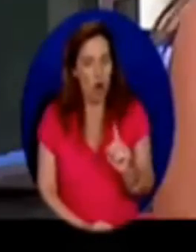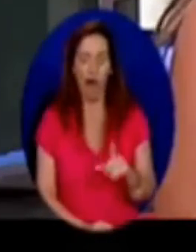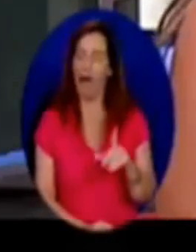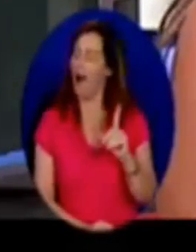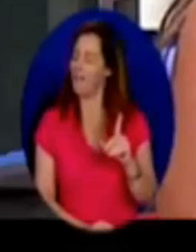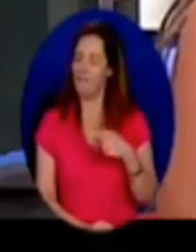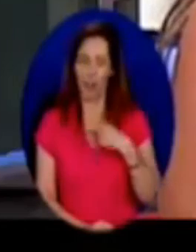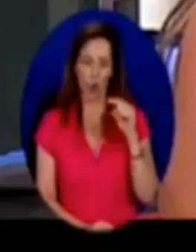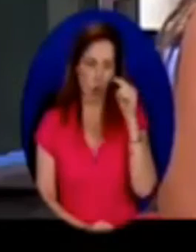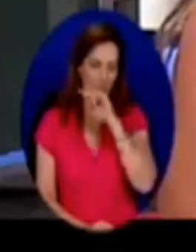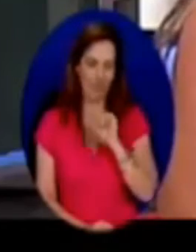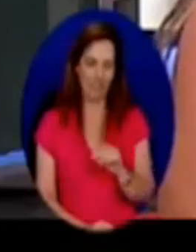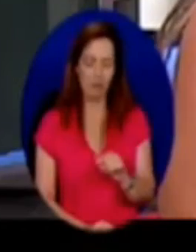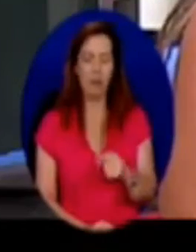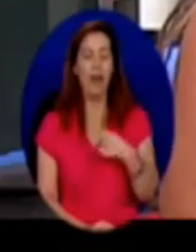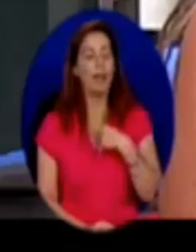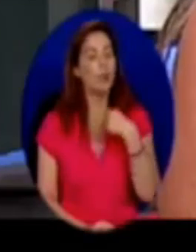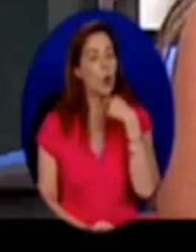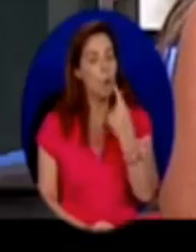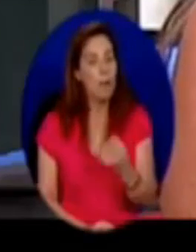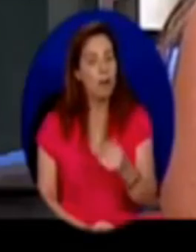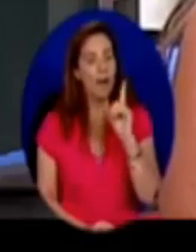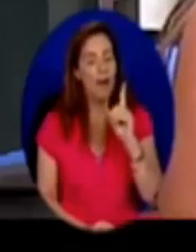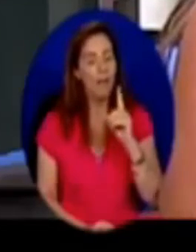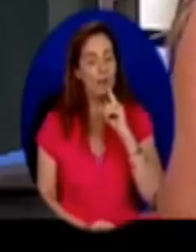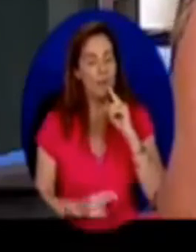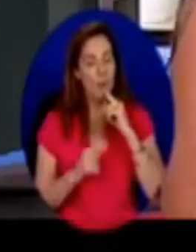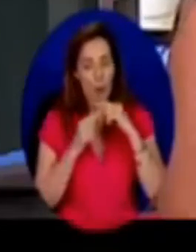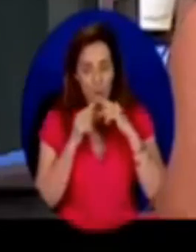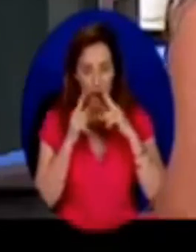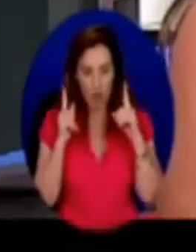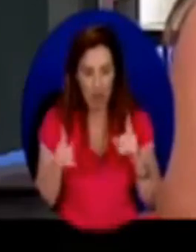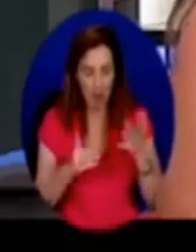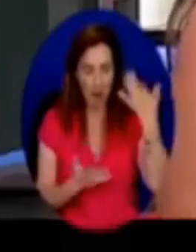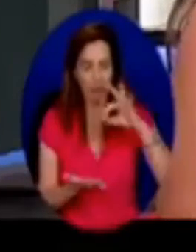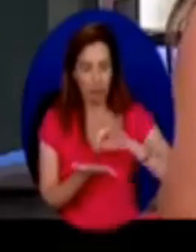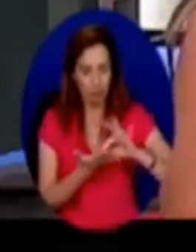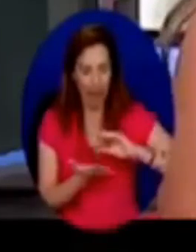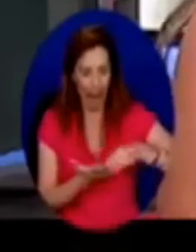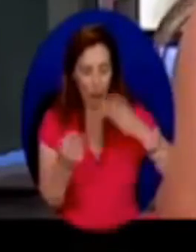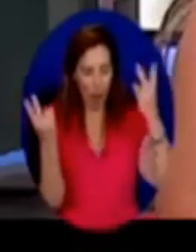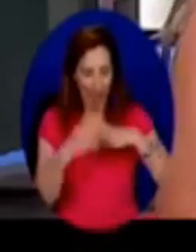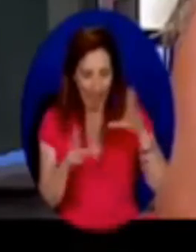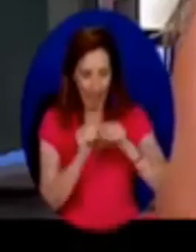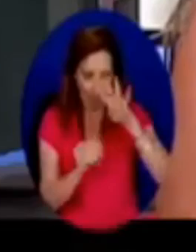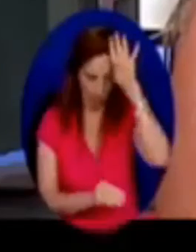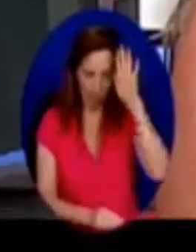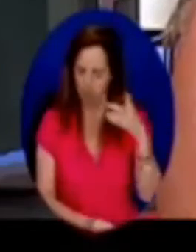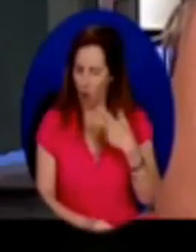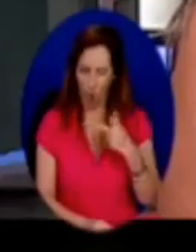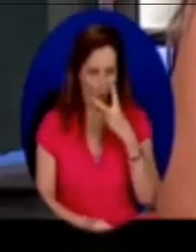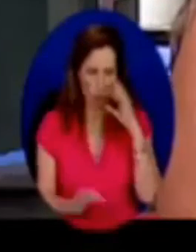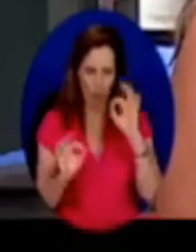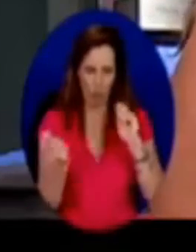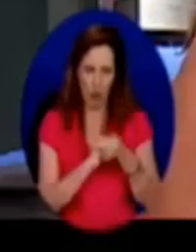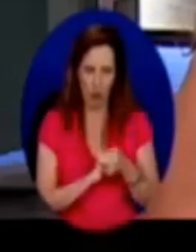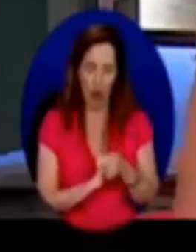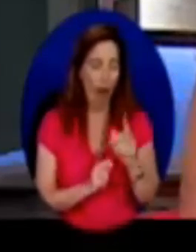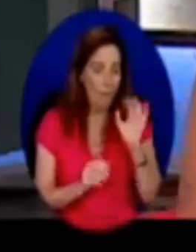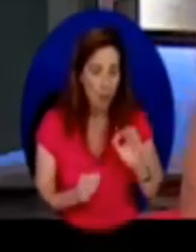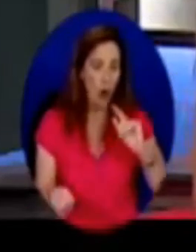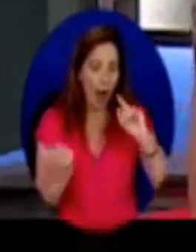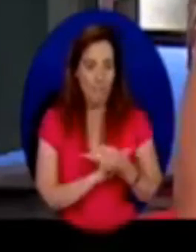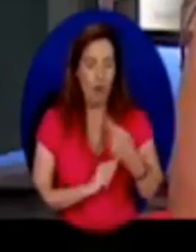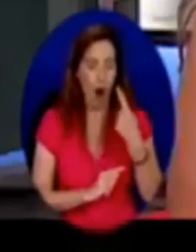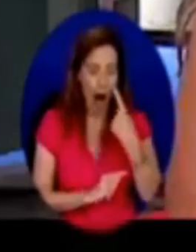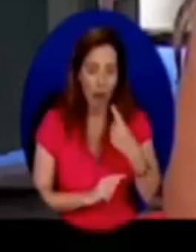אנחנו לא מפספסים את זה אני אומרת אבל שבשנה מאז שהכריזו על ההסכם בוודאי שלא ראינו את זה ולהפך ראינו